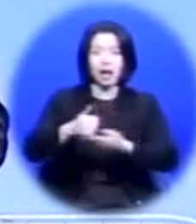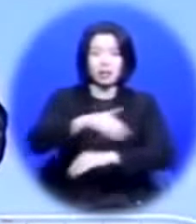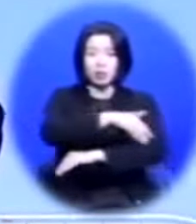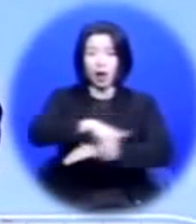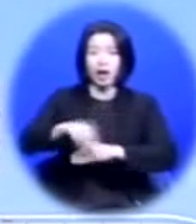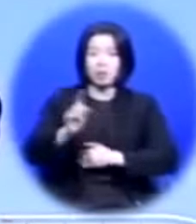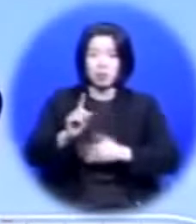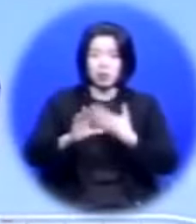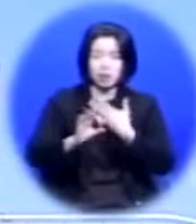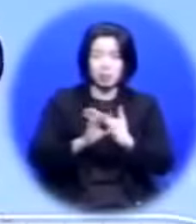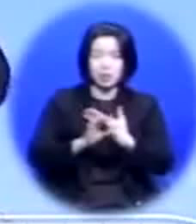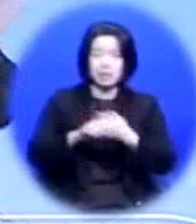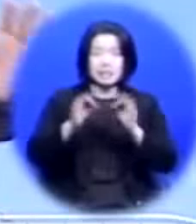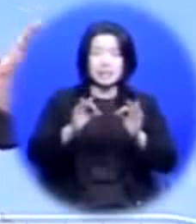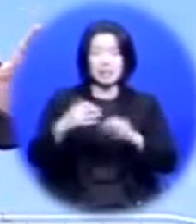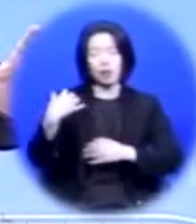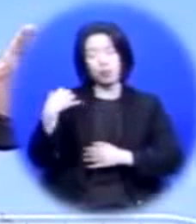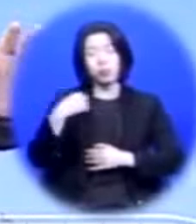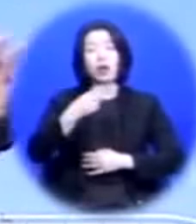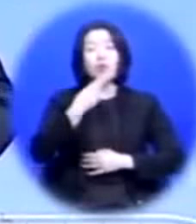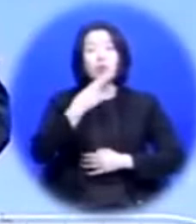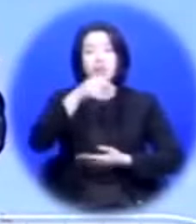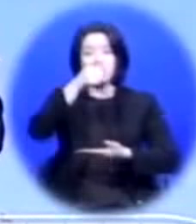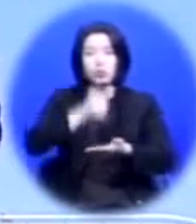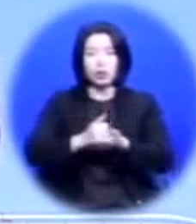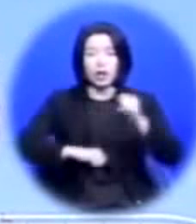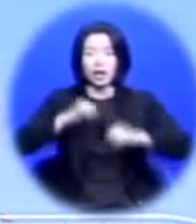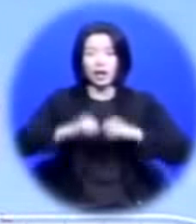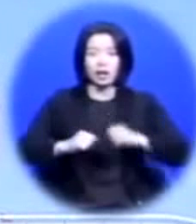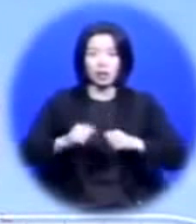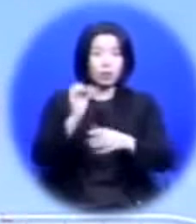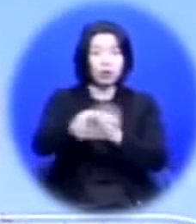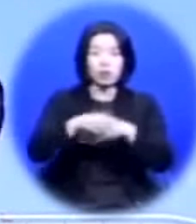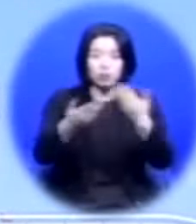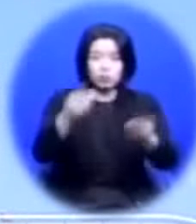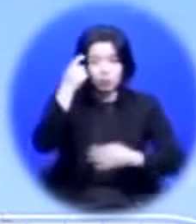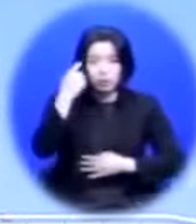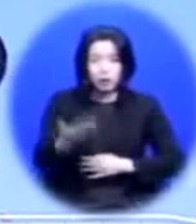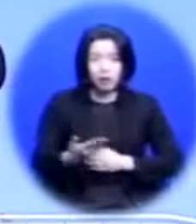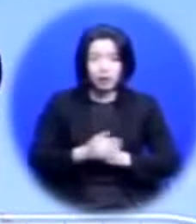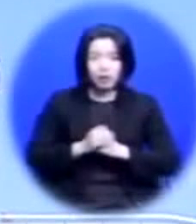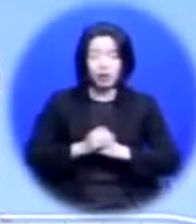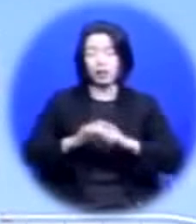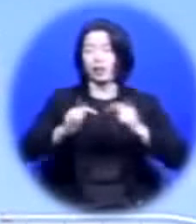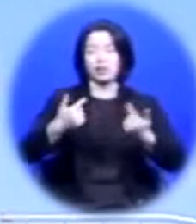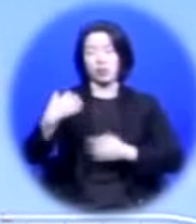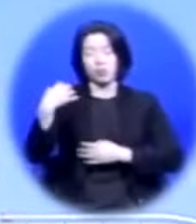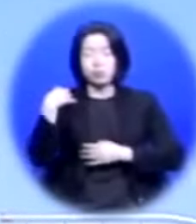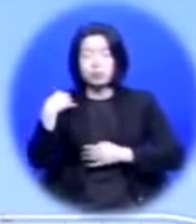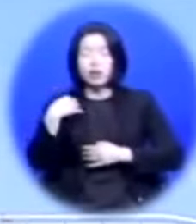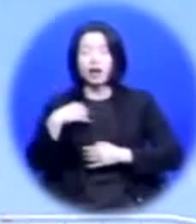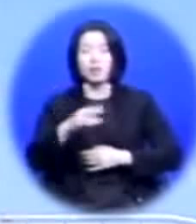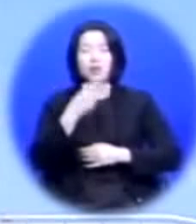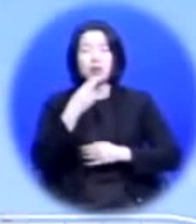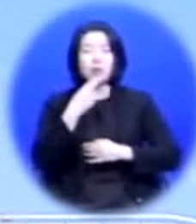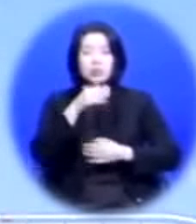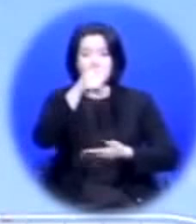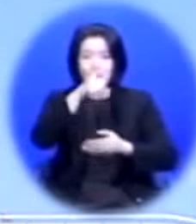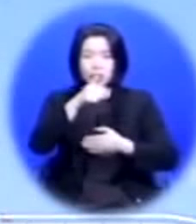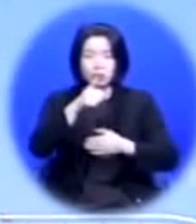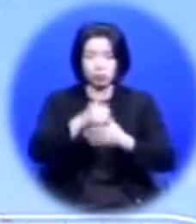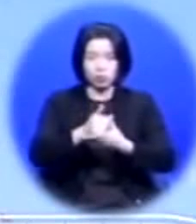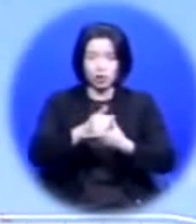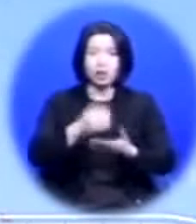것은 이제 부담없이 죄 지으라고 허락하신 거지 이제는 부담없이 죄 지어 죄 지어도 너무